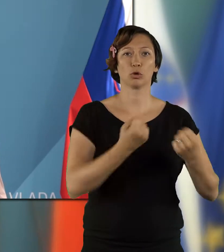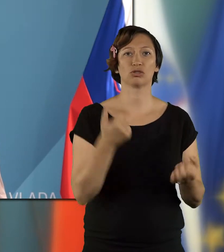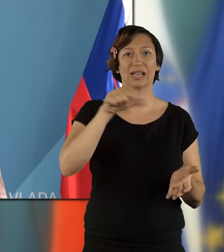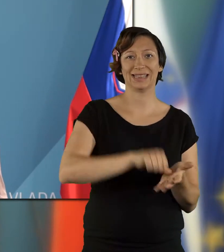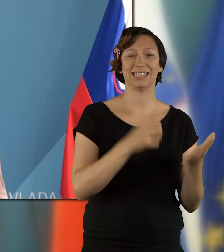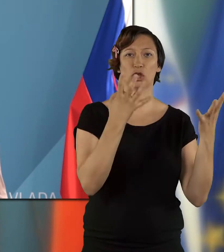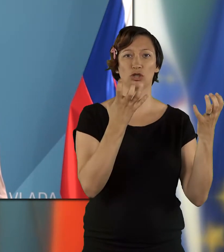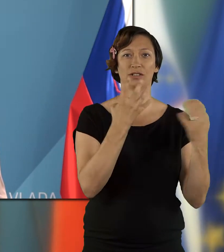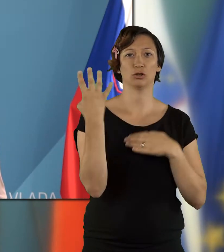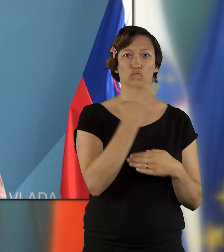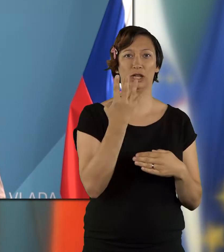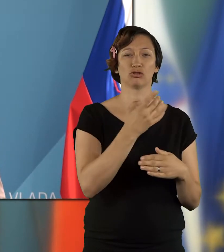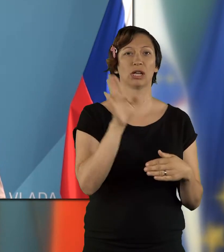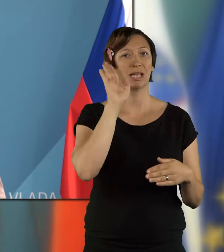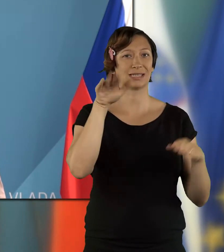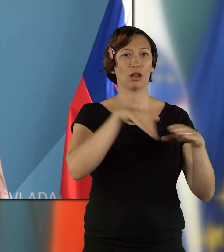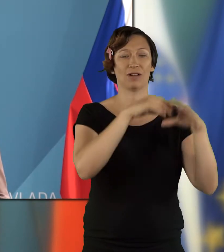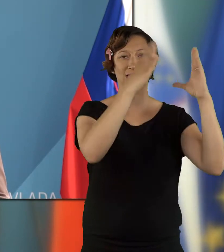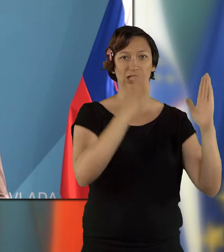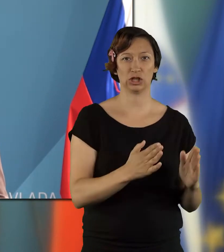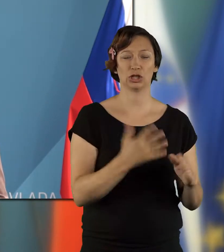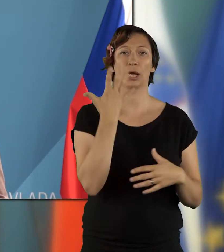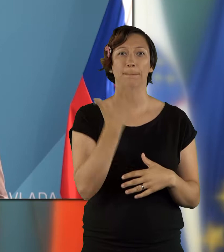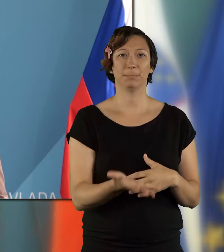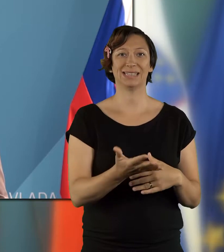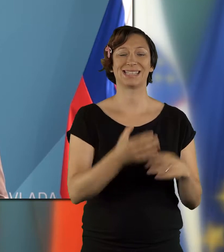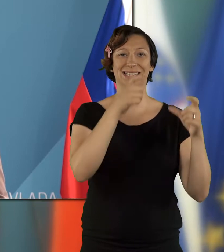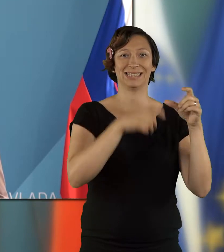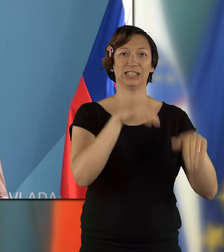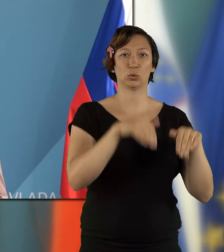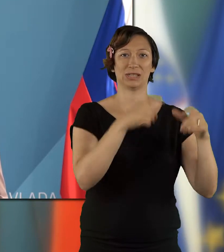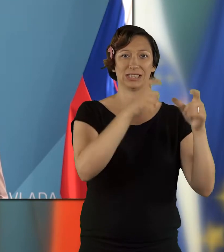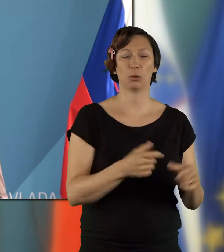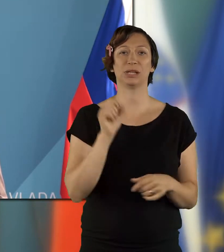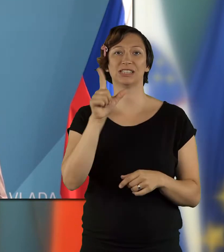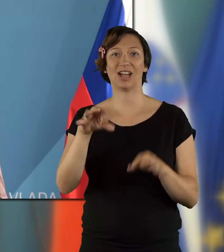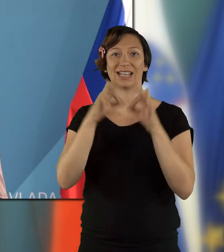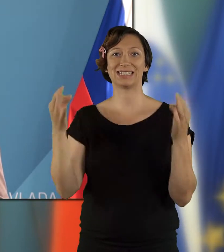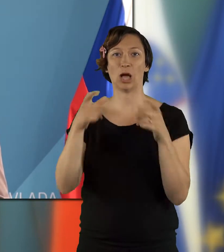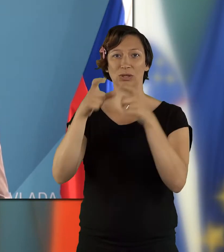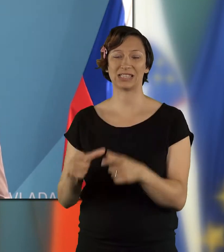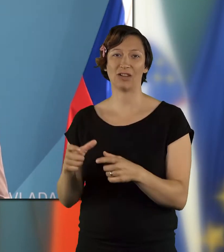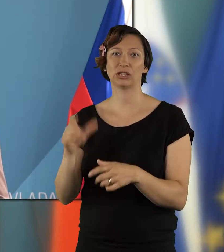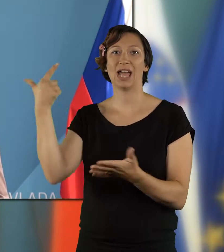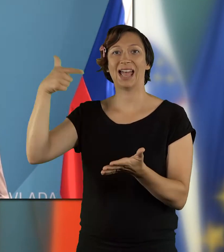poškodovanih 1944 stanovanjskih hiš, 50 industrijskih objektov, 12 javnih zavodov,